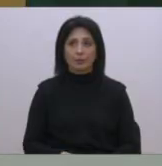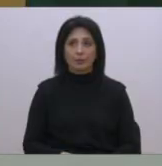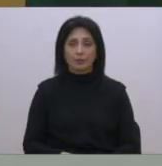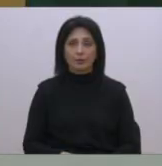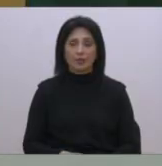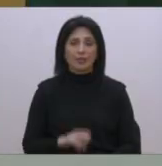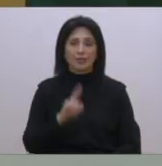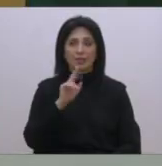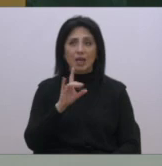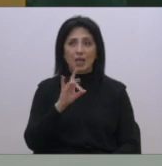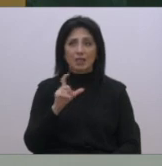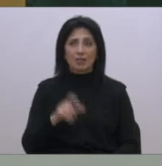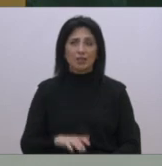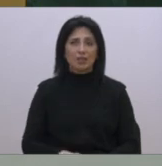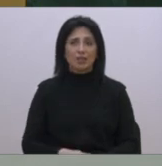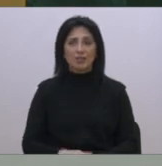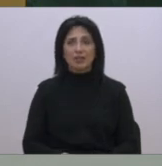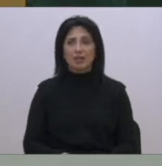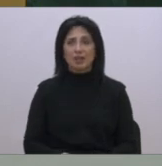ბეჟა ცაქაძე, ეკა სეხაშვილი.